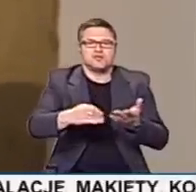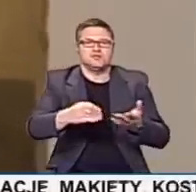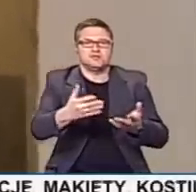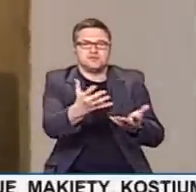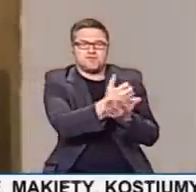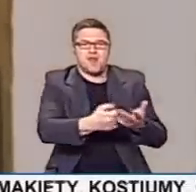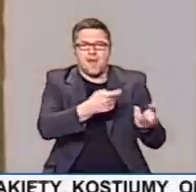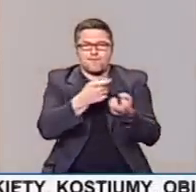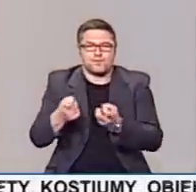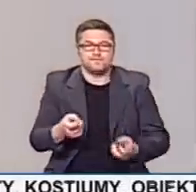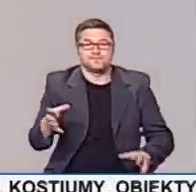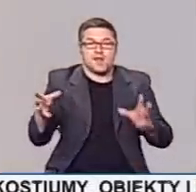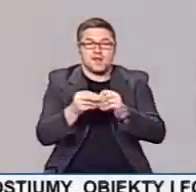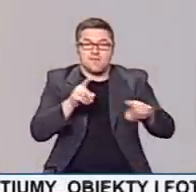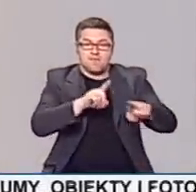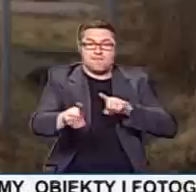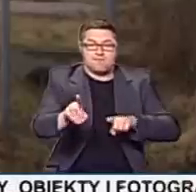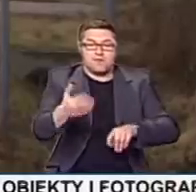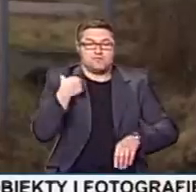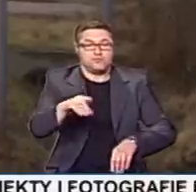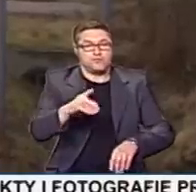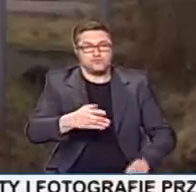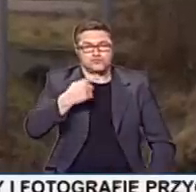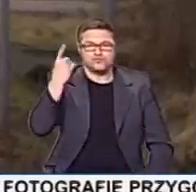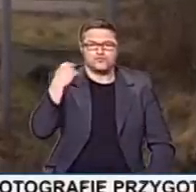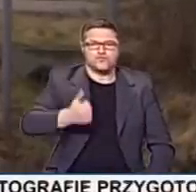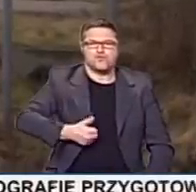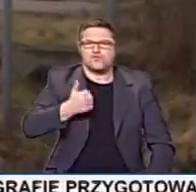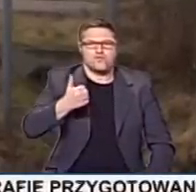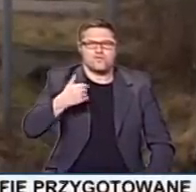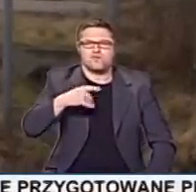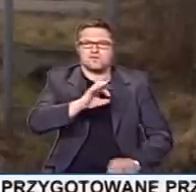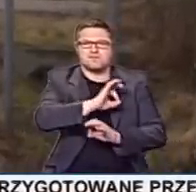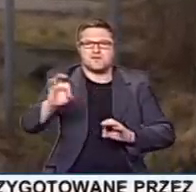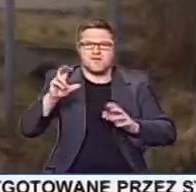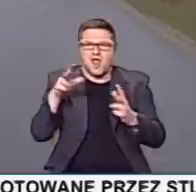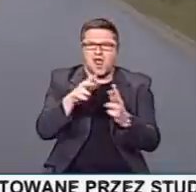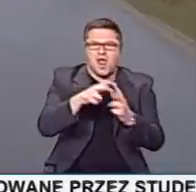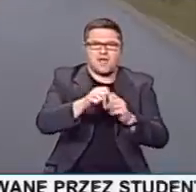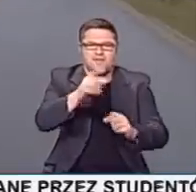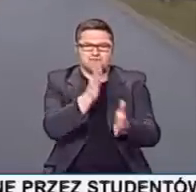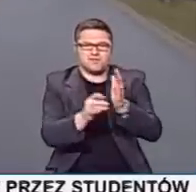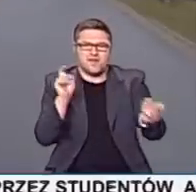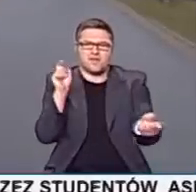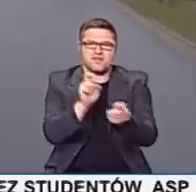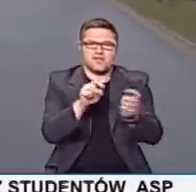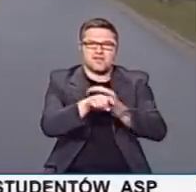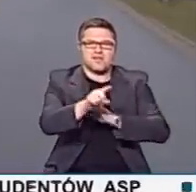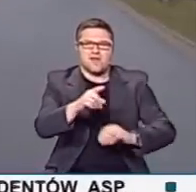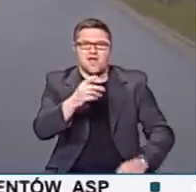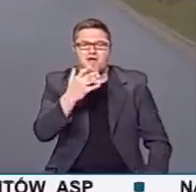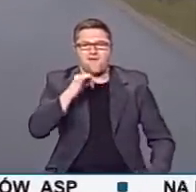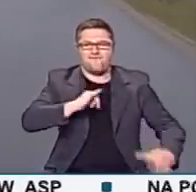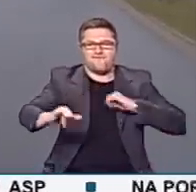w tamtym czasie bracia Edward i Stefan marcinkowscy zasłynęli także spektakularnymi akcjami bojowymi wymierzonym w ówczesny